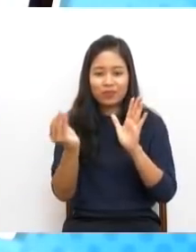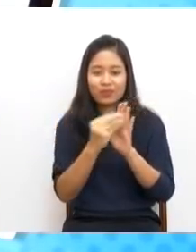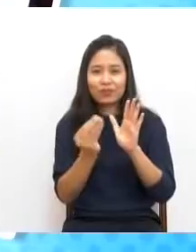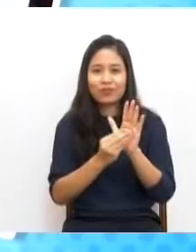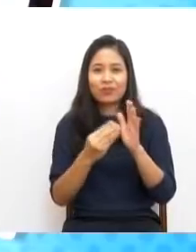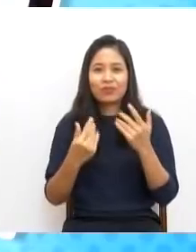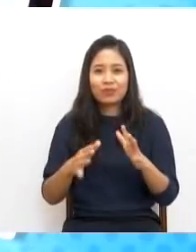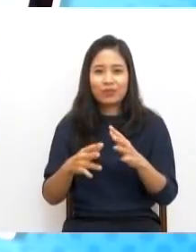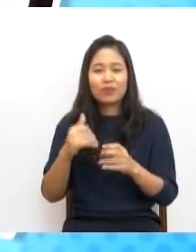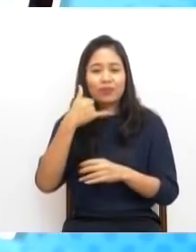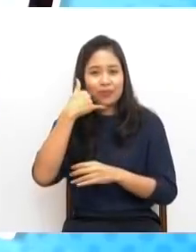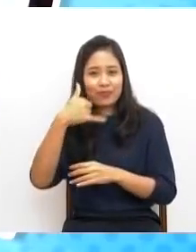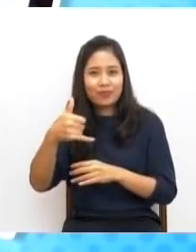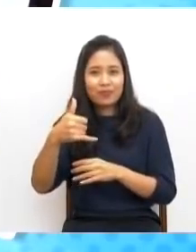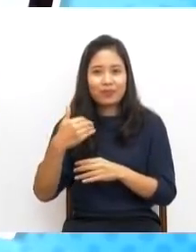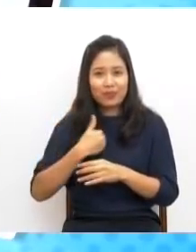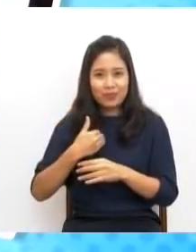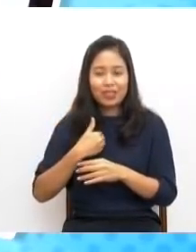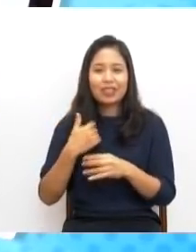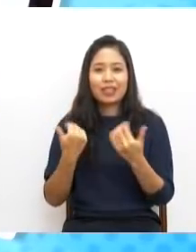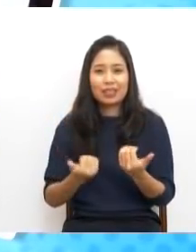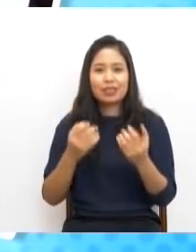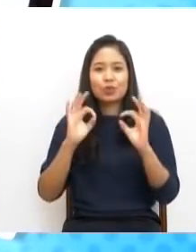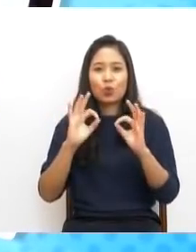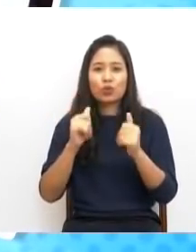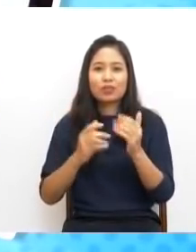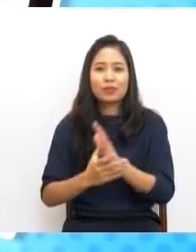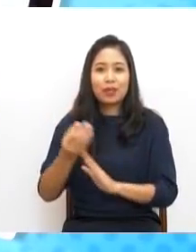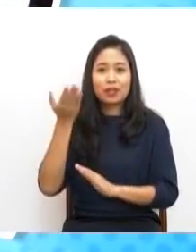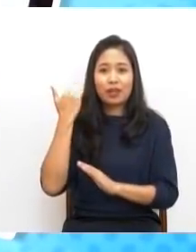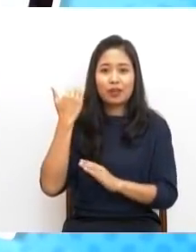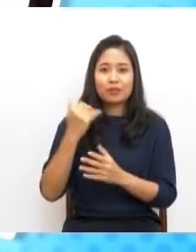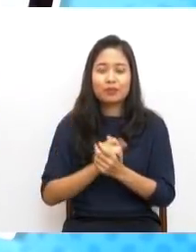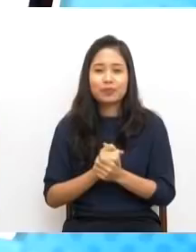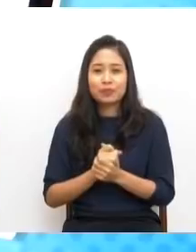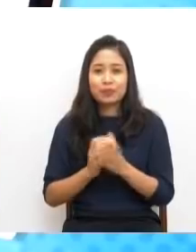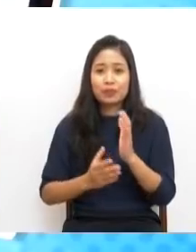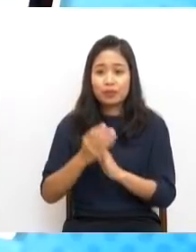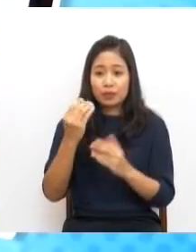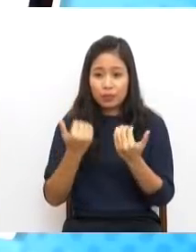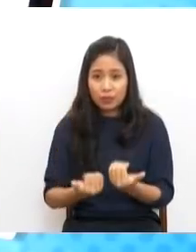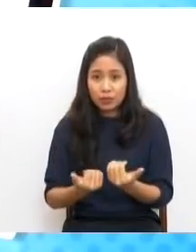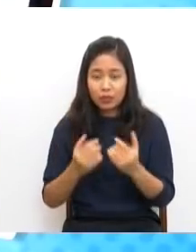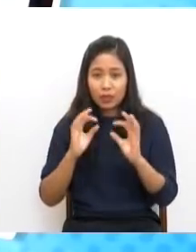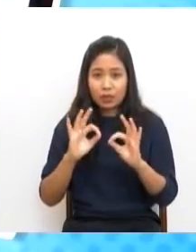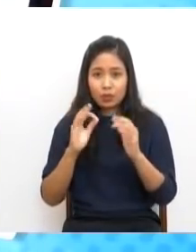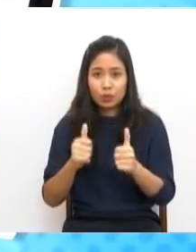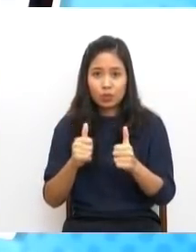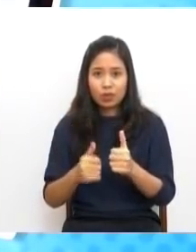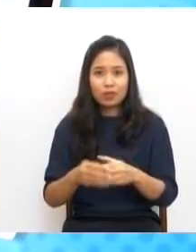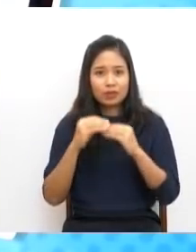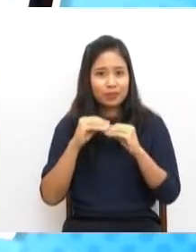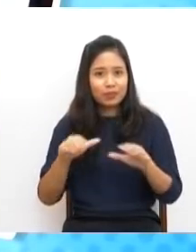ติดต่อท่านกลับไปค่ะนี่คือผู้โชคดีจากสัปดาห์ที่แล้วนะคะสำหรับผู้โชคดีในสัปดาห์นี้เราก็จะไปประกาศผล